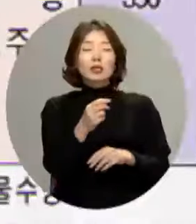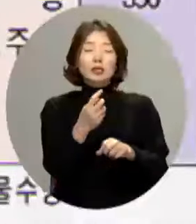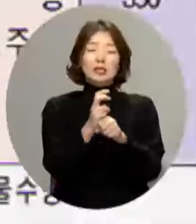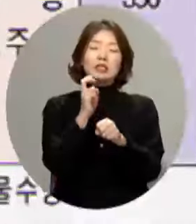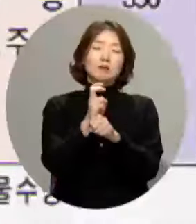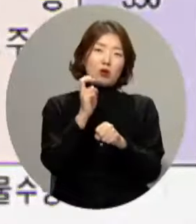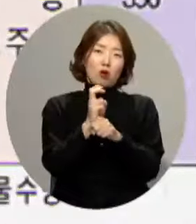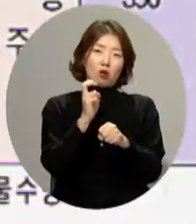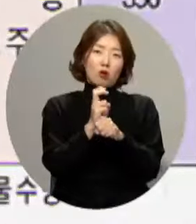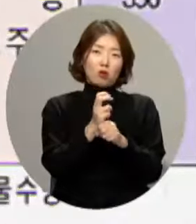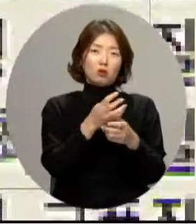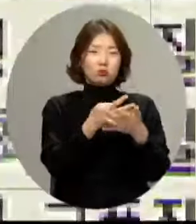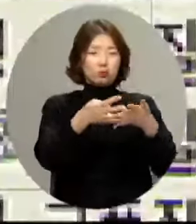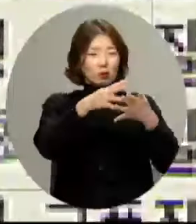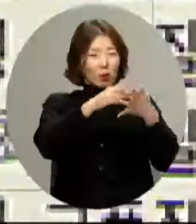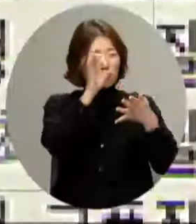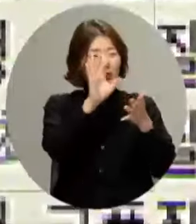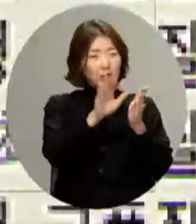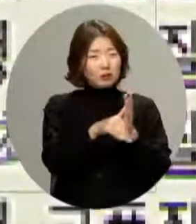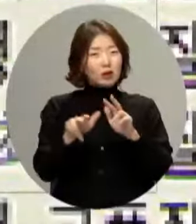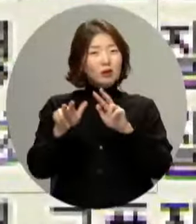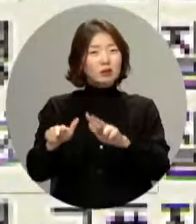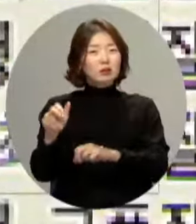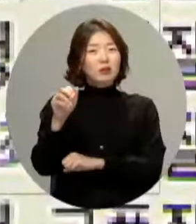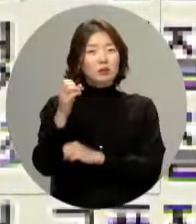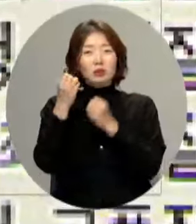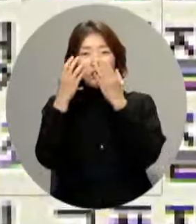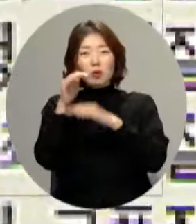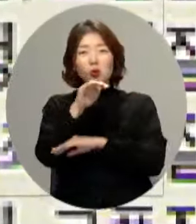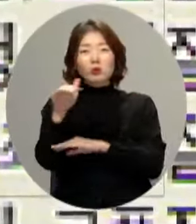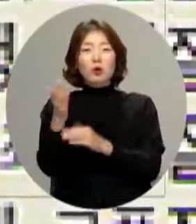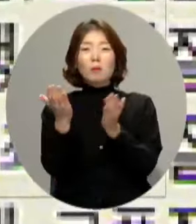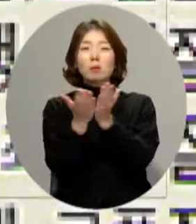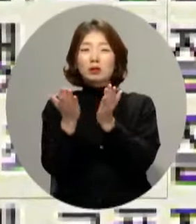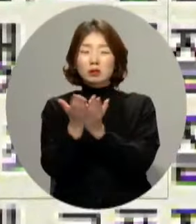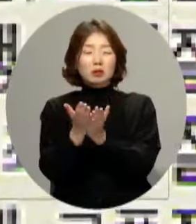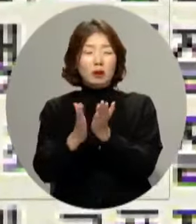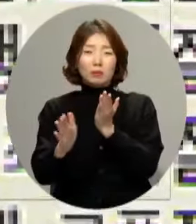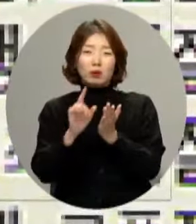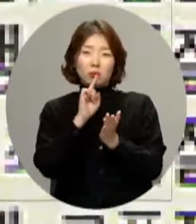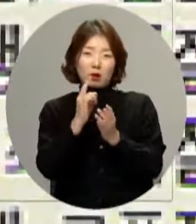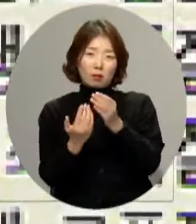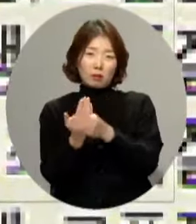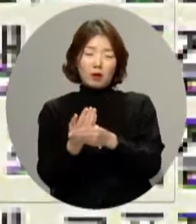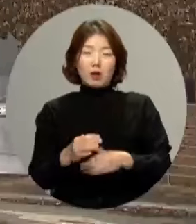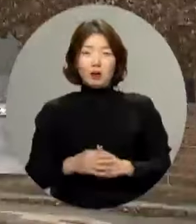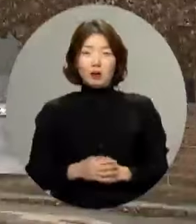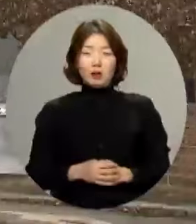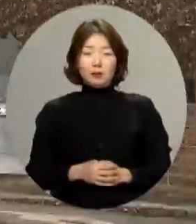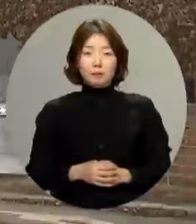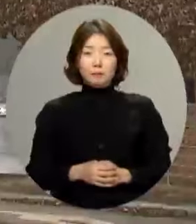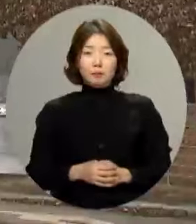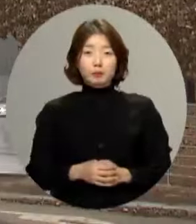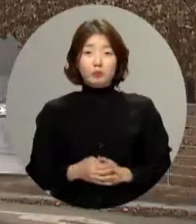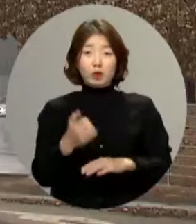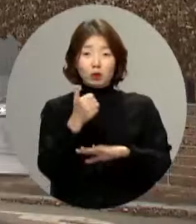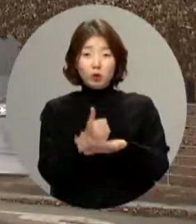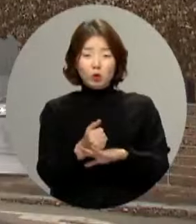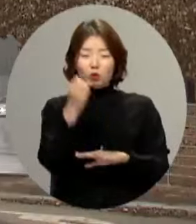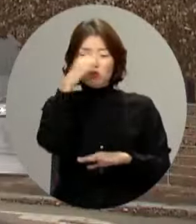전 수확량 데이터도 현행 표준 재배법을 적용하면 오류투성이란 논란도 해를 넘긴 상황.